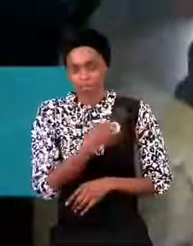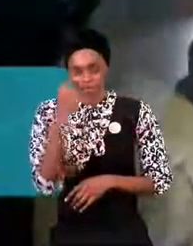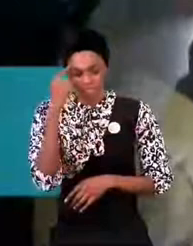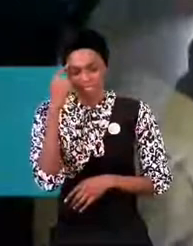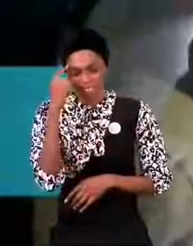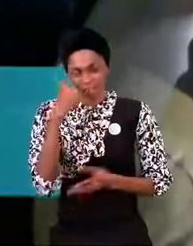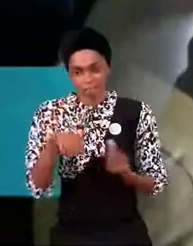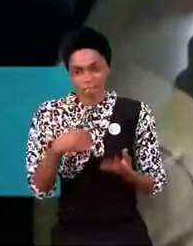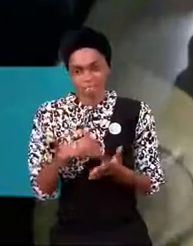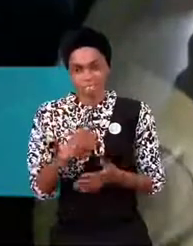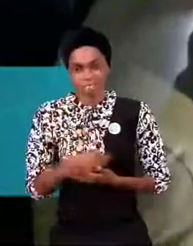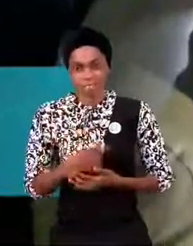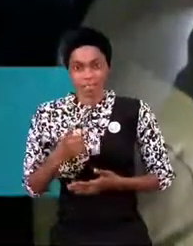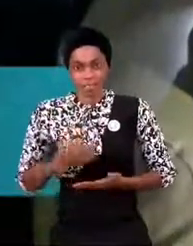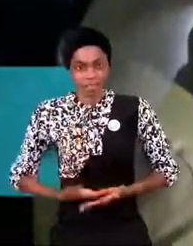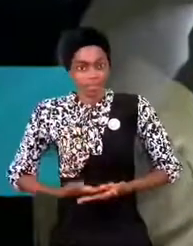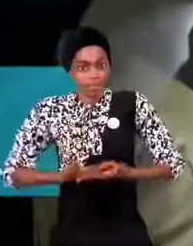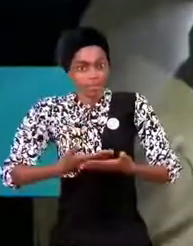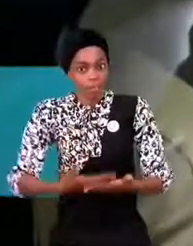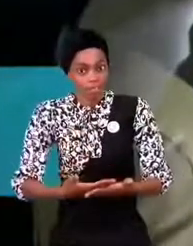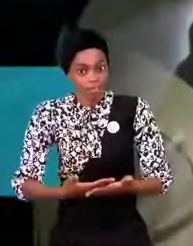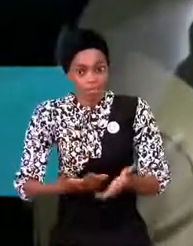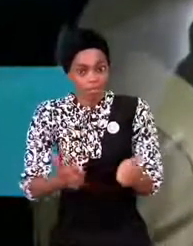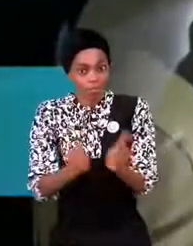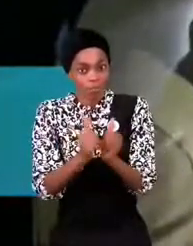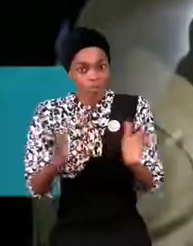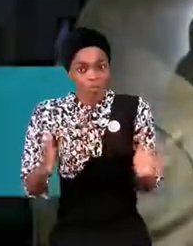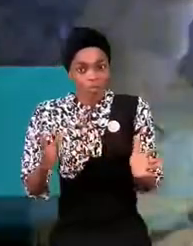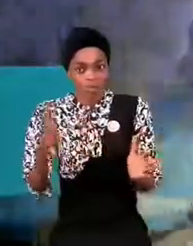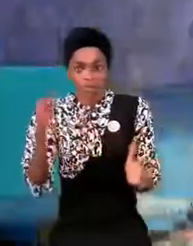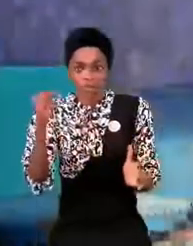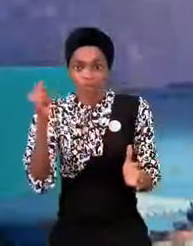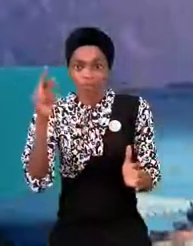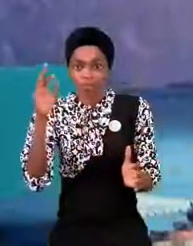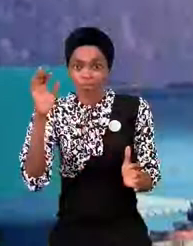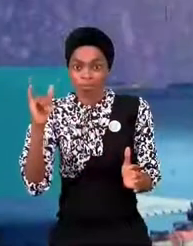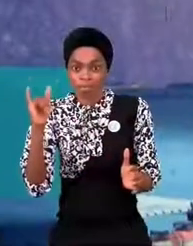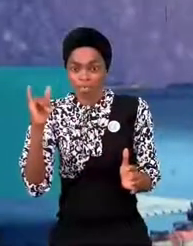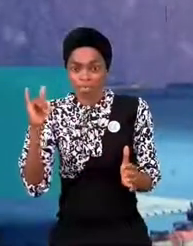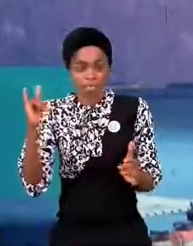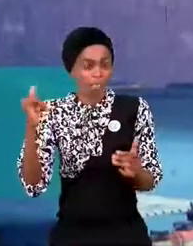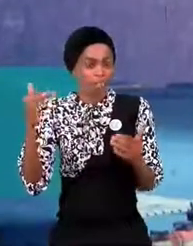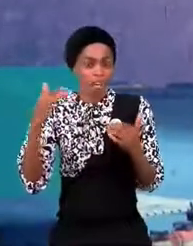que Marie ne connaisse Joseph intimement. La conception,